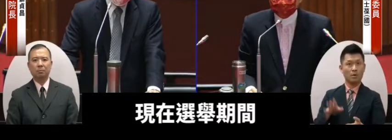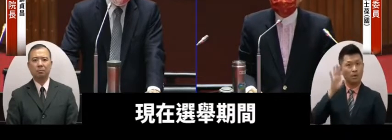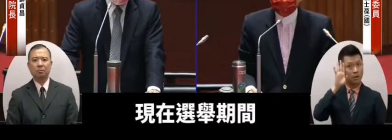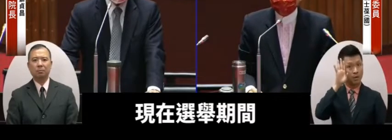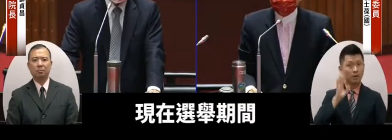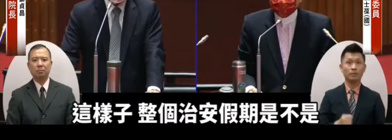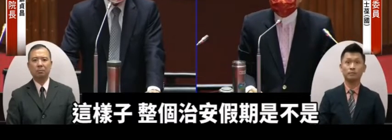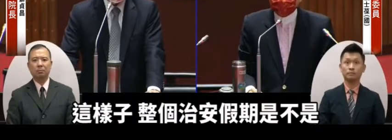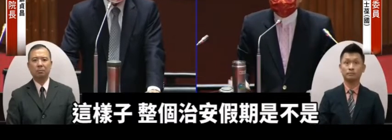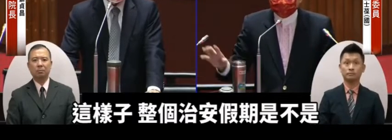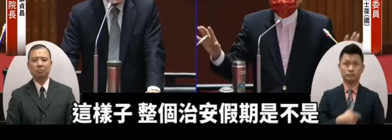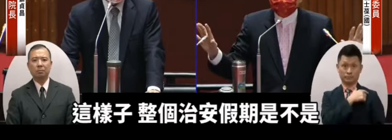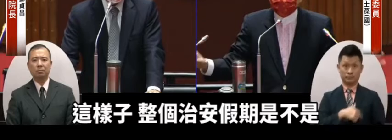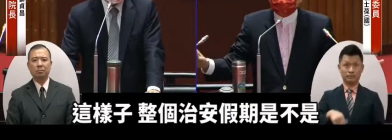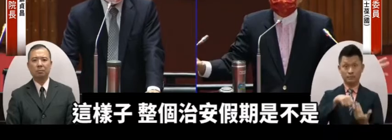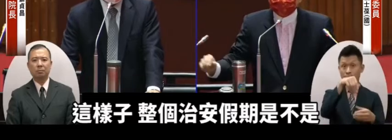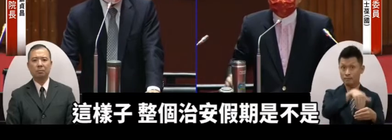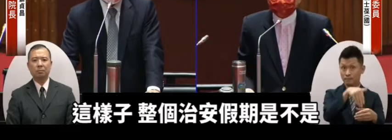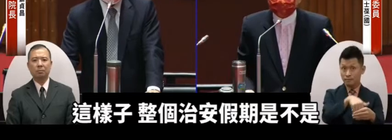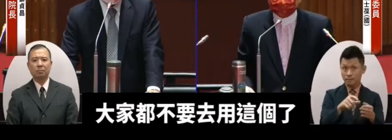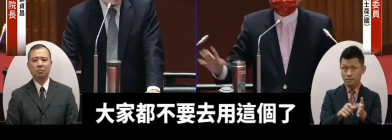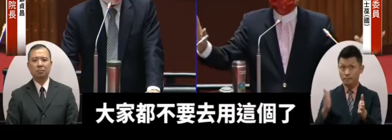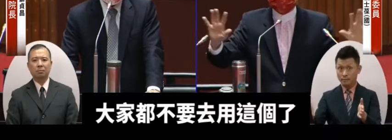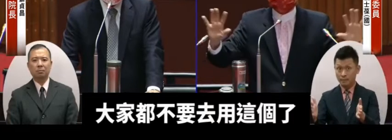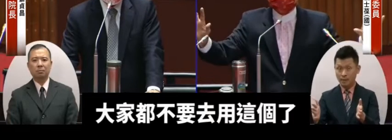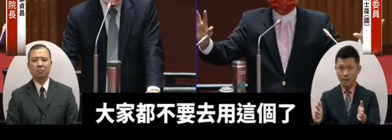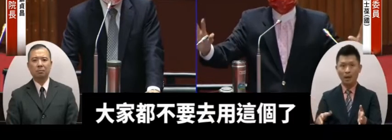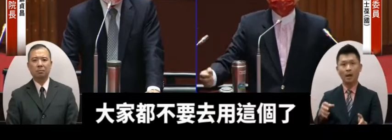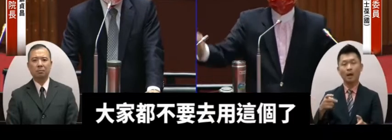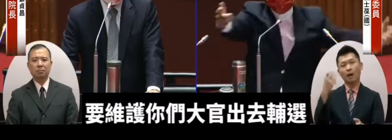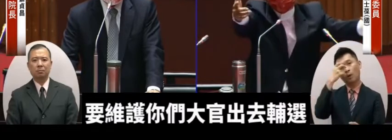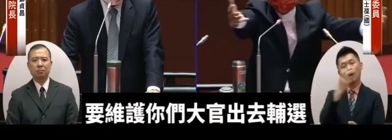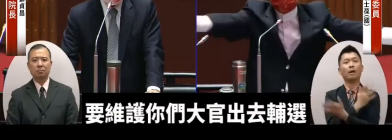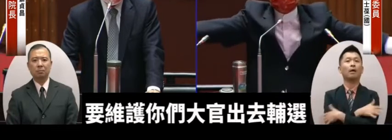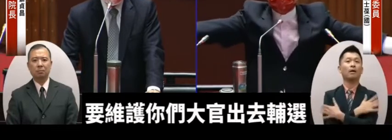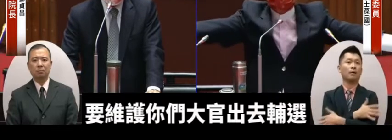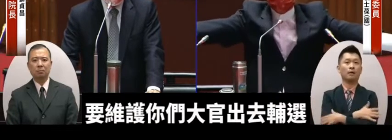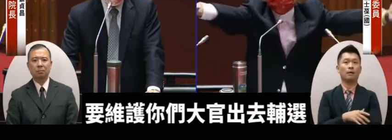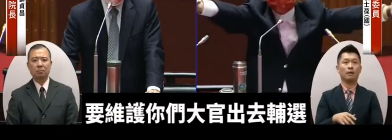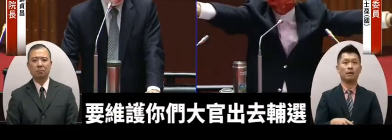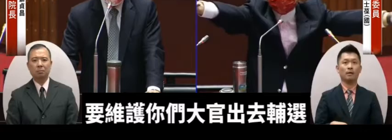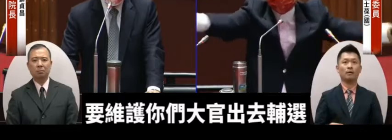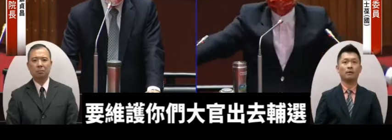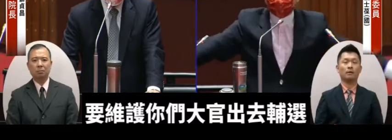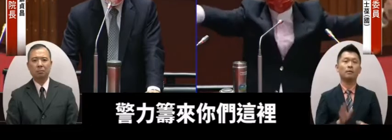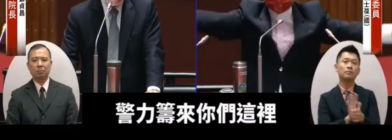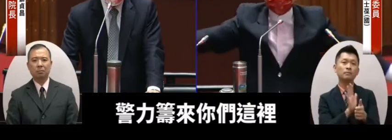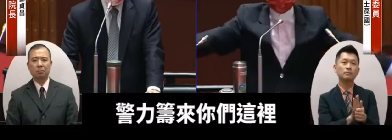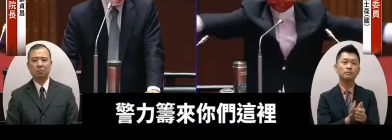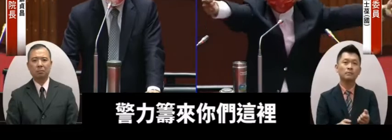期间，有这样子整个治安假期，是不是？大家就不要去弄这个了，要维护你们大官出去浮选